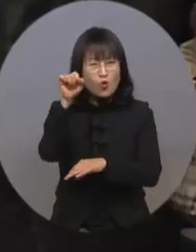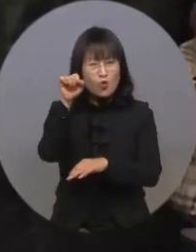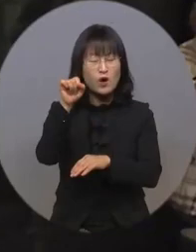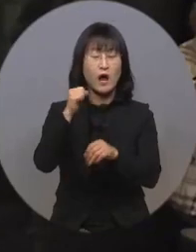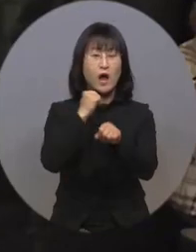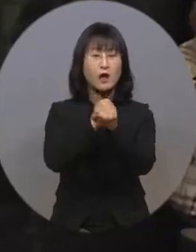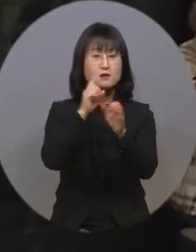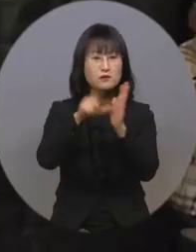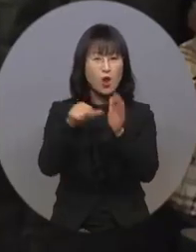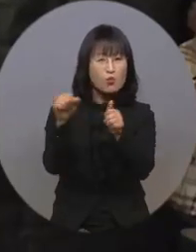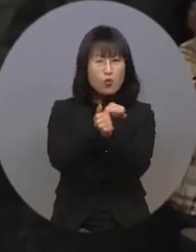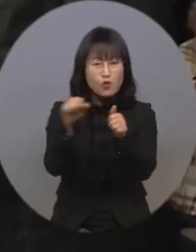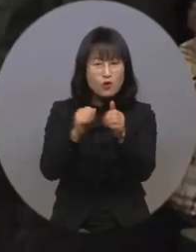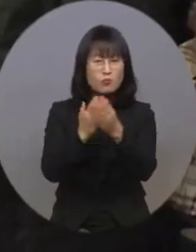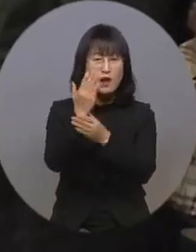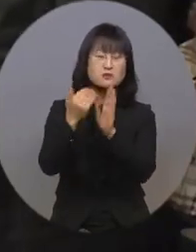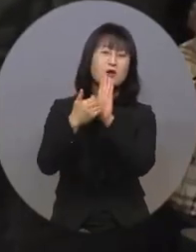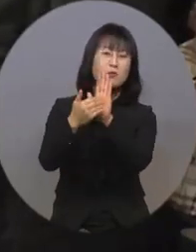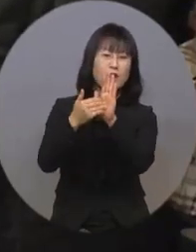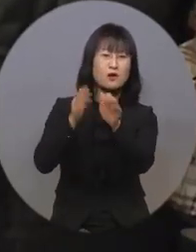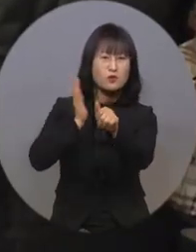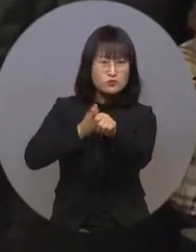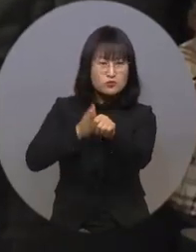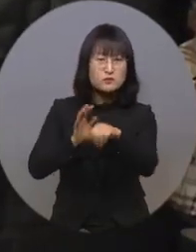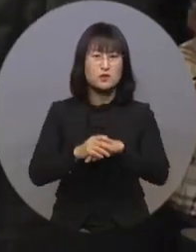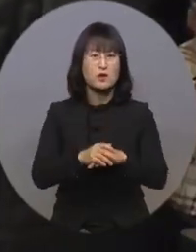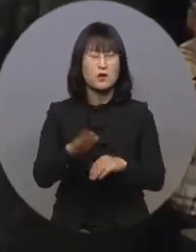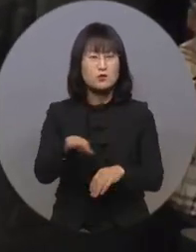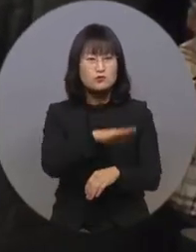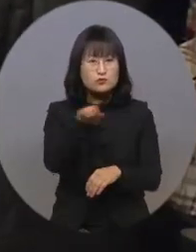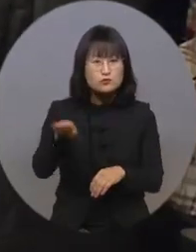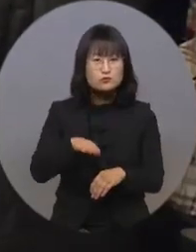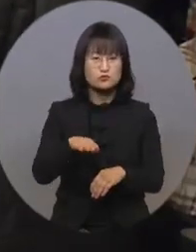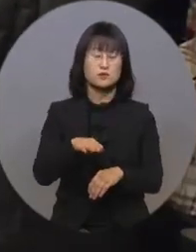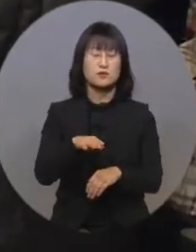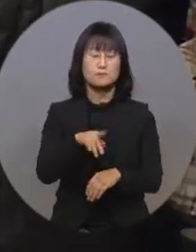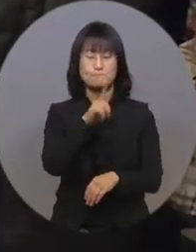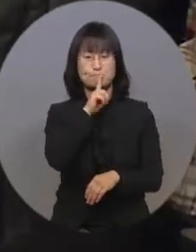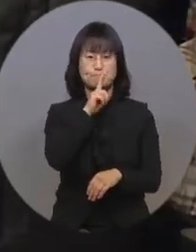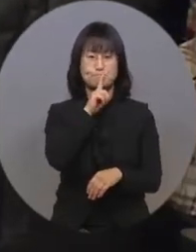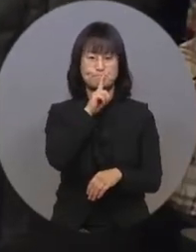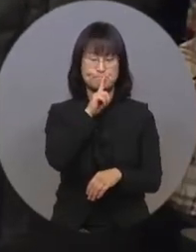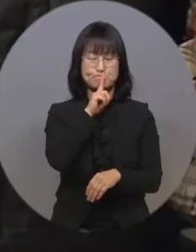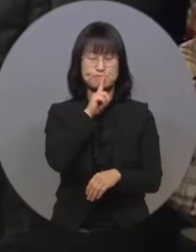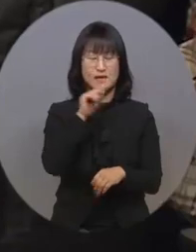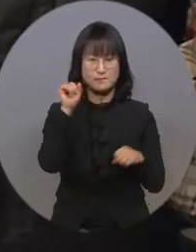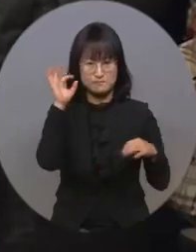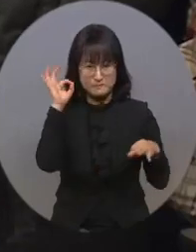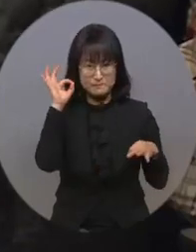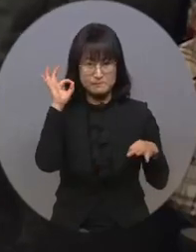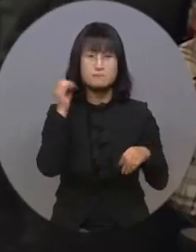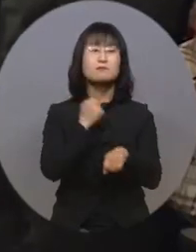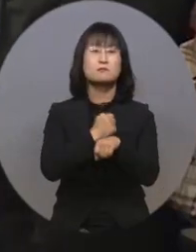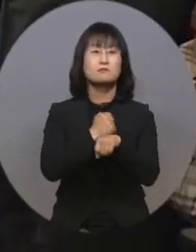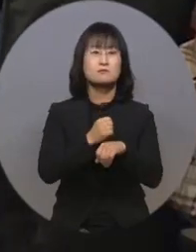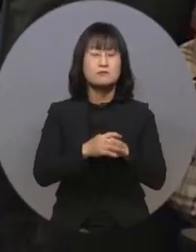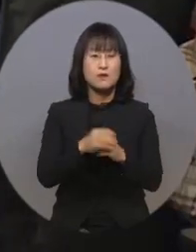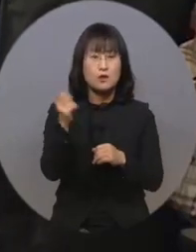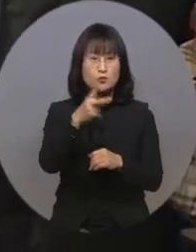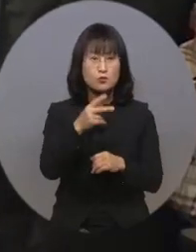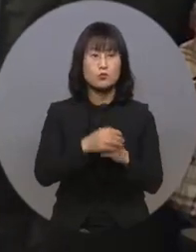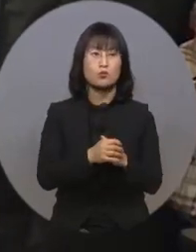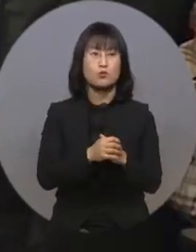저희는 동료들 우리는 어떤 말을 하더라도 무대응으로 하겠습니다. 그리고